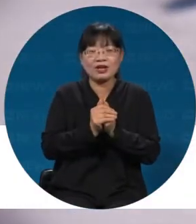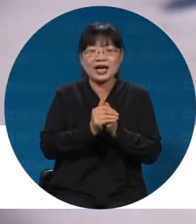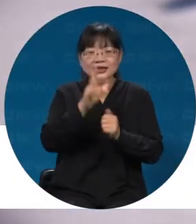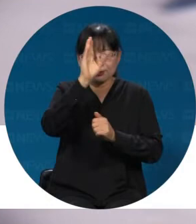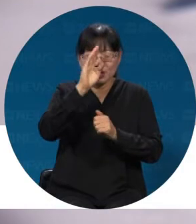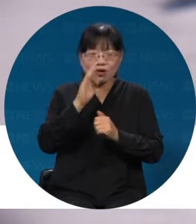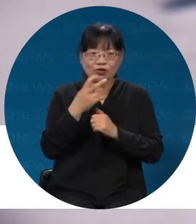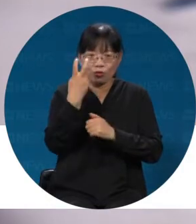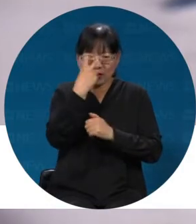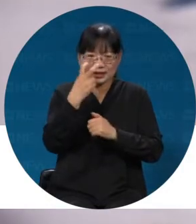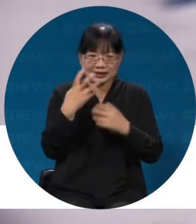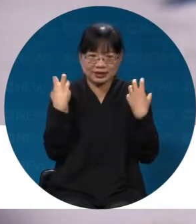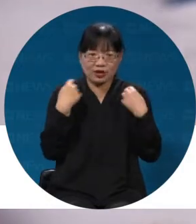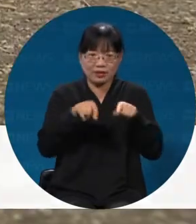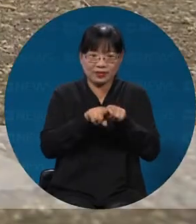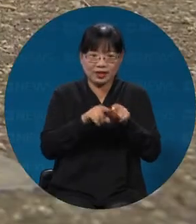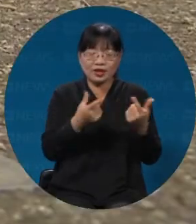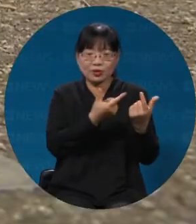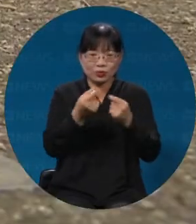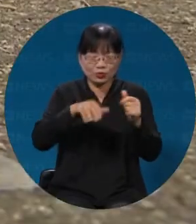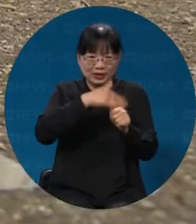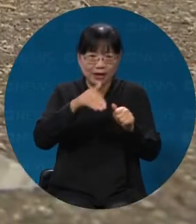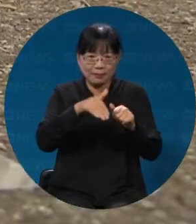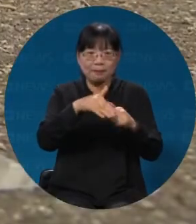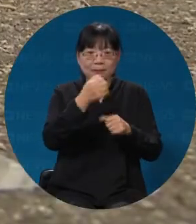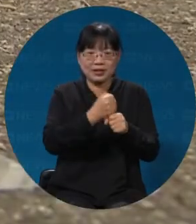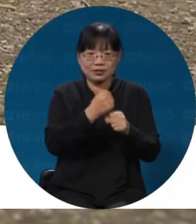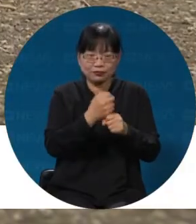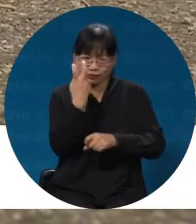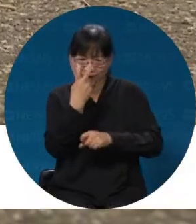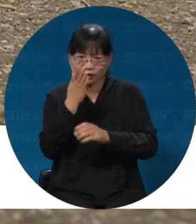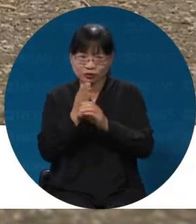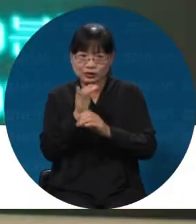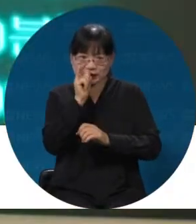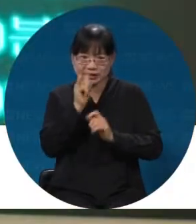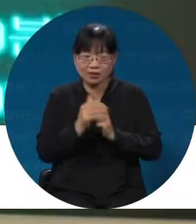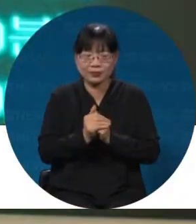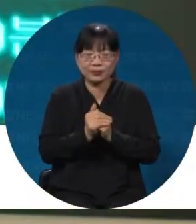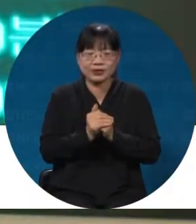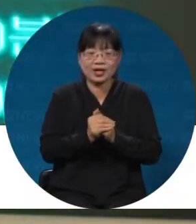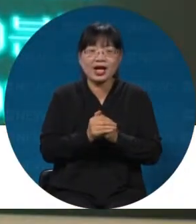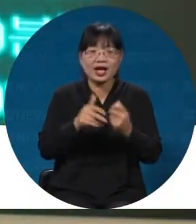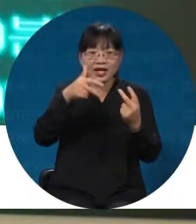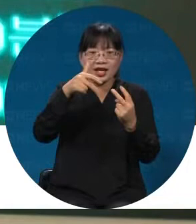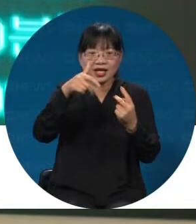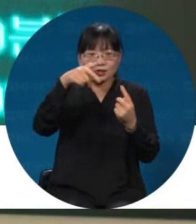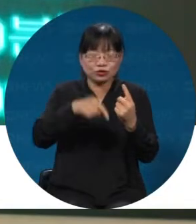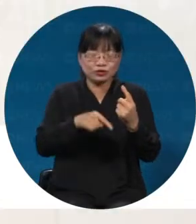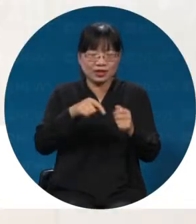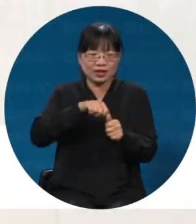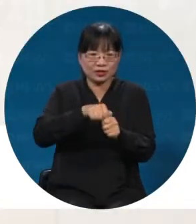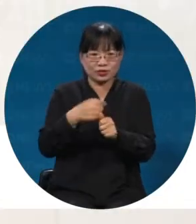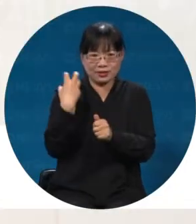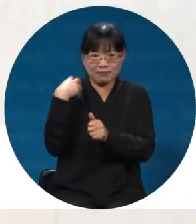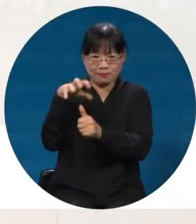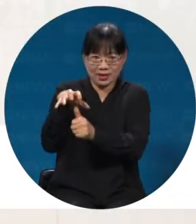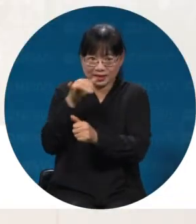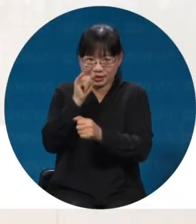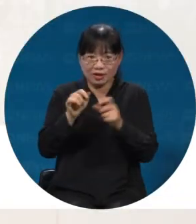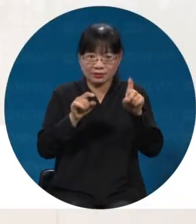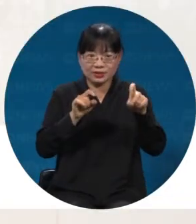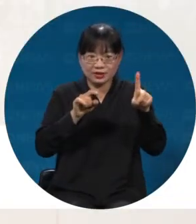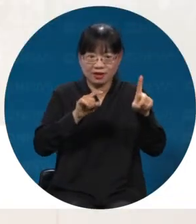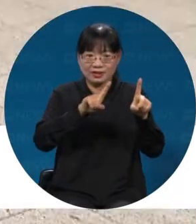격리대상자 현황을 파악합니다 일주일에 격리 의무기간을 고려해 11월 11일 이후 격리 통보를 받은